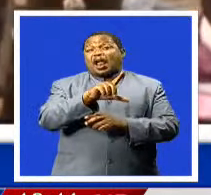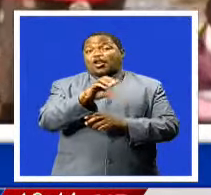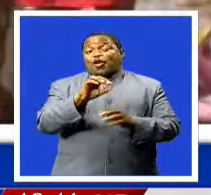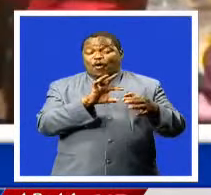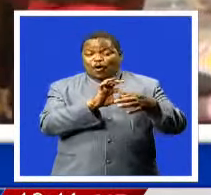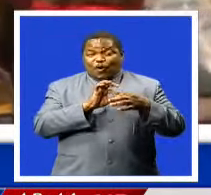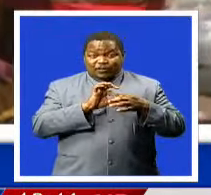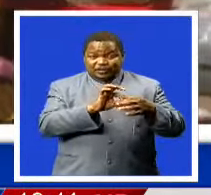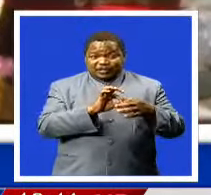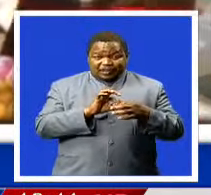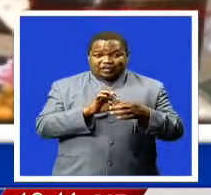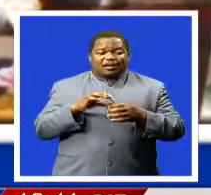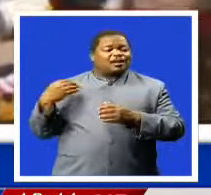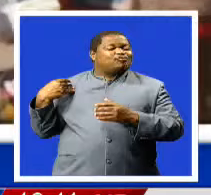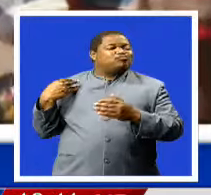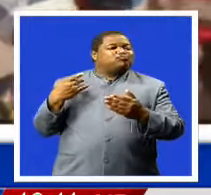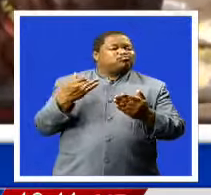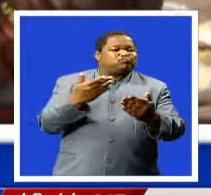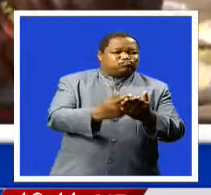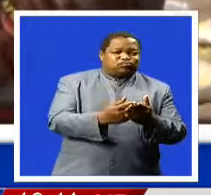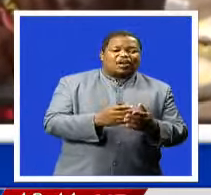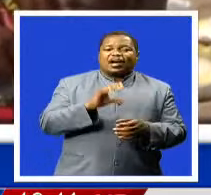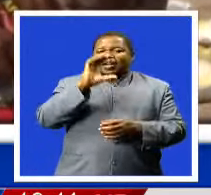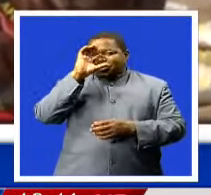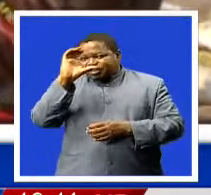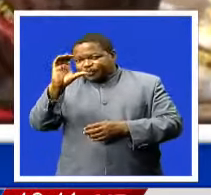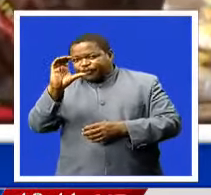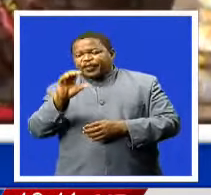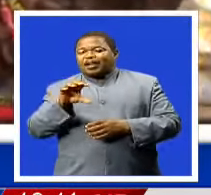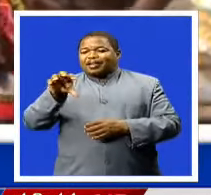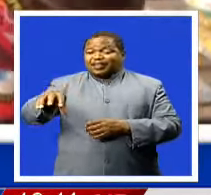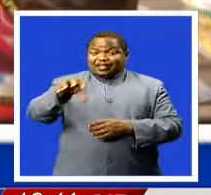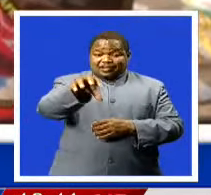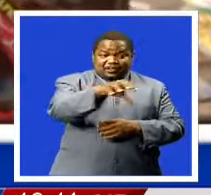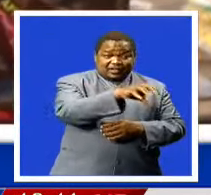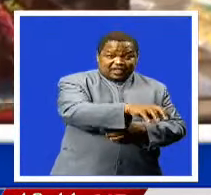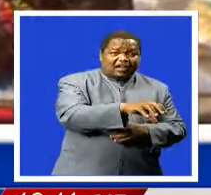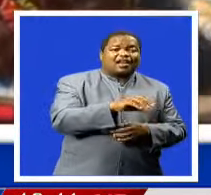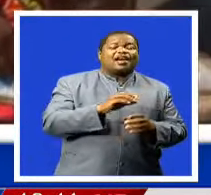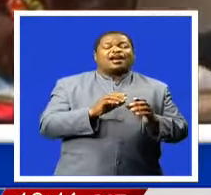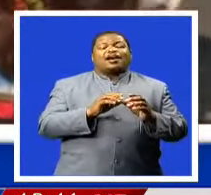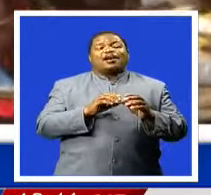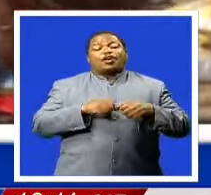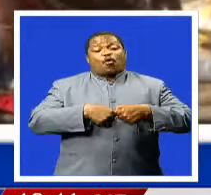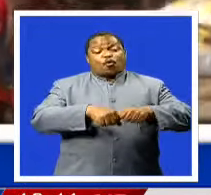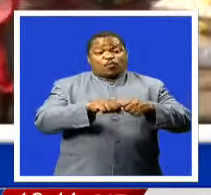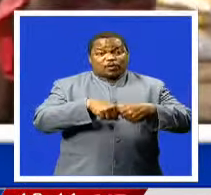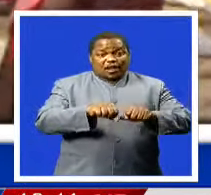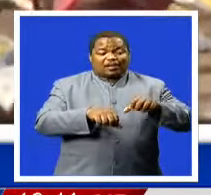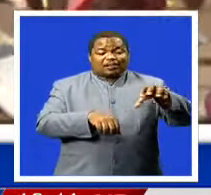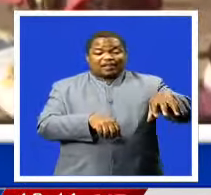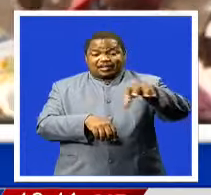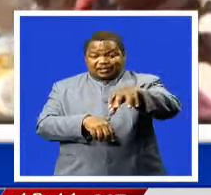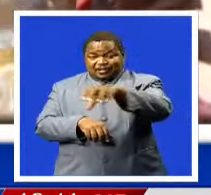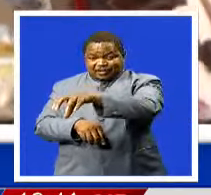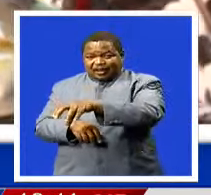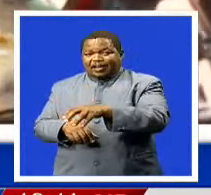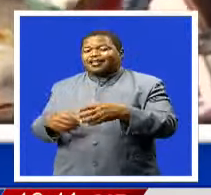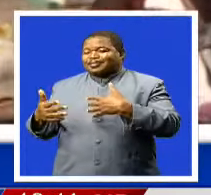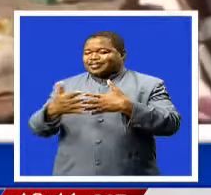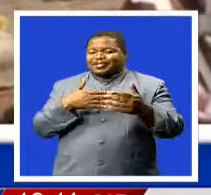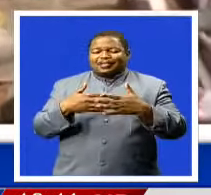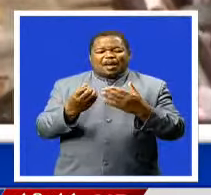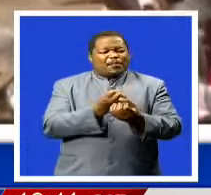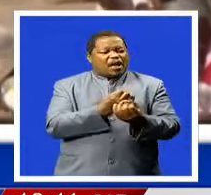leminingi lokulamhlabe kathe isemphakathini wasevusweni eTindzabeni bikapholile Maziyana Thabiso